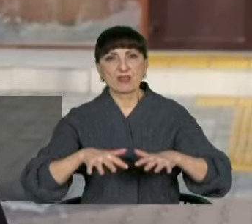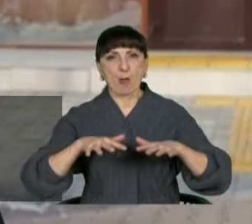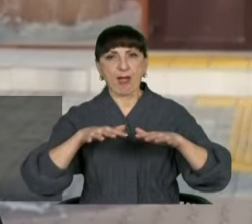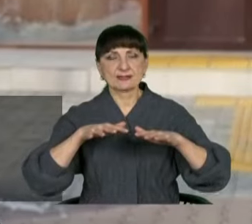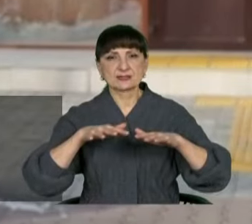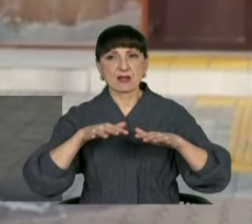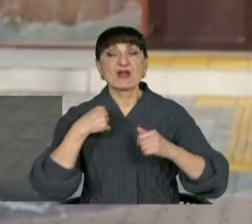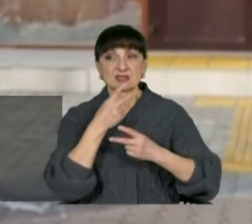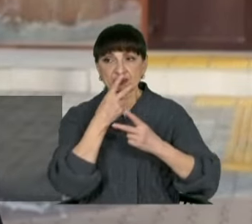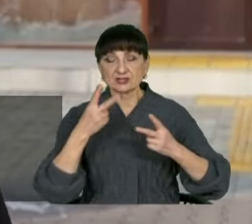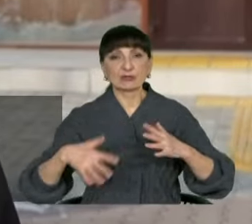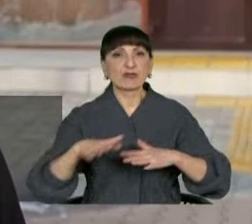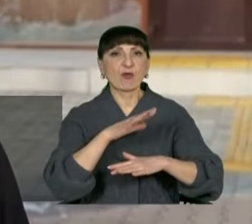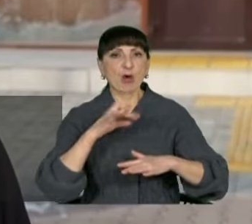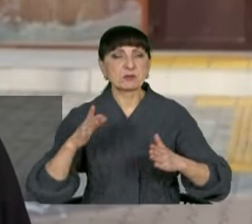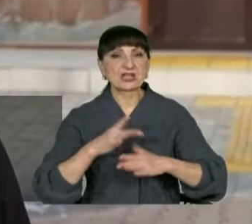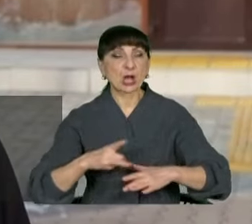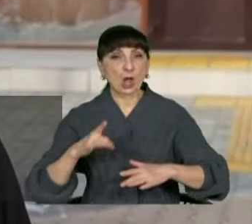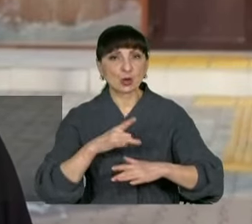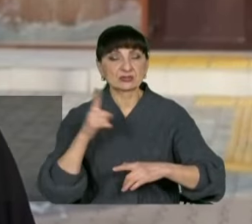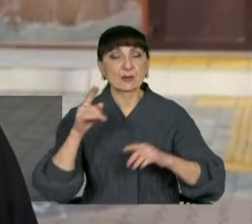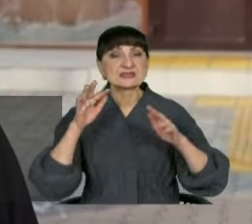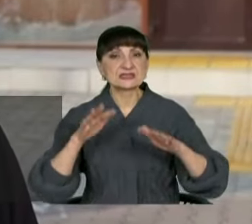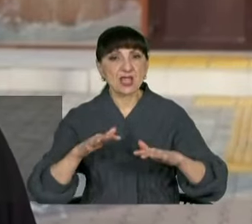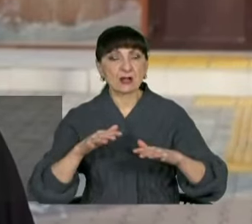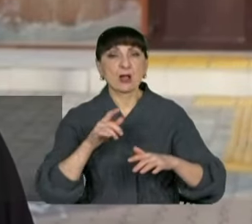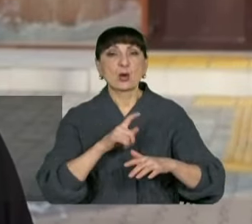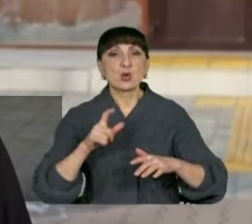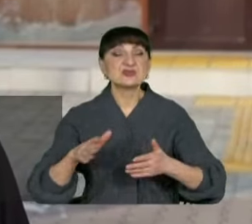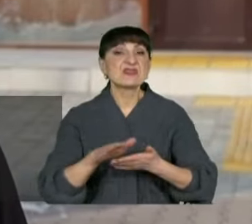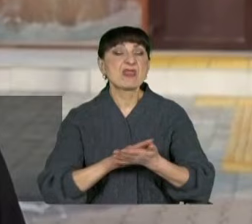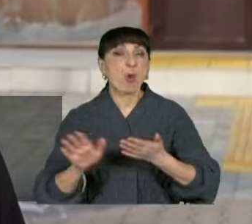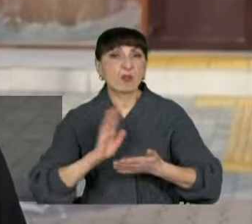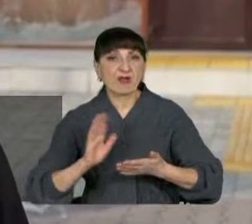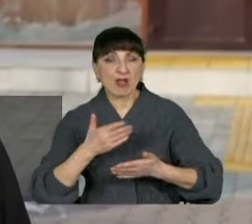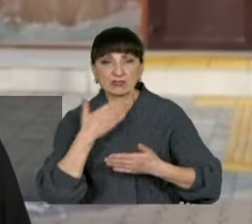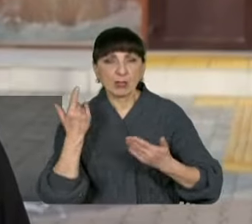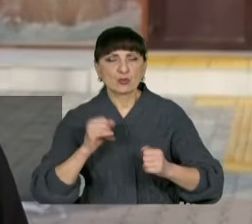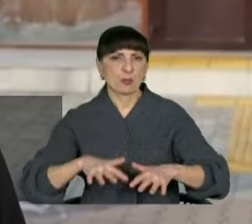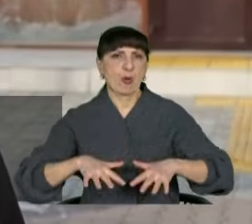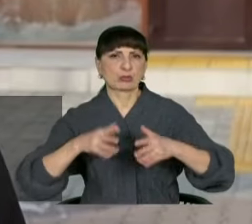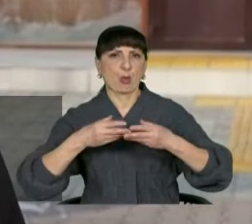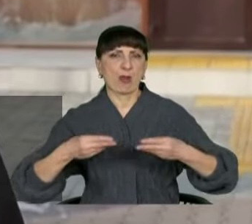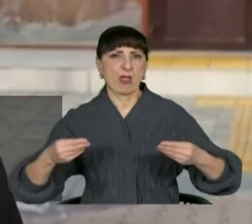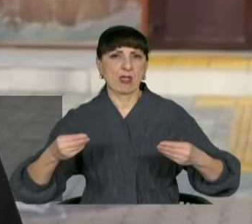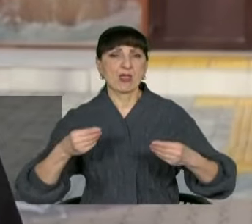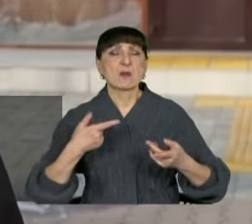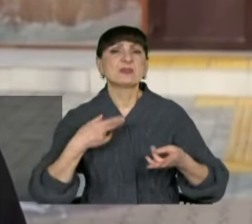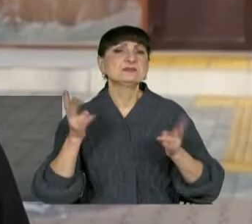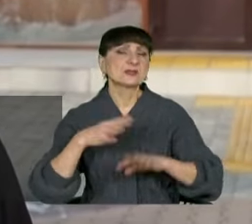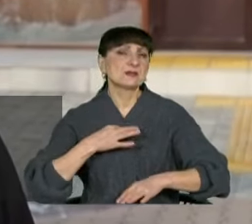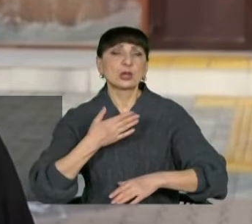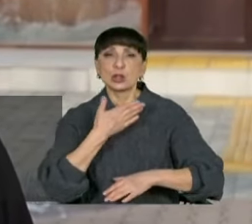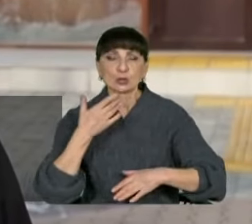поверхность. Я осмотрел дворы микрорайонов, и поскольку там снег жителями со дворов не убирался, образовались подтопления. Мы не остаемся в стороне от беды,